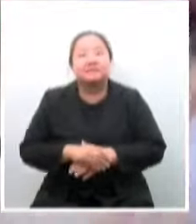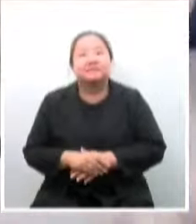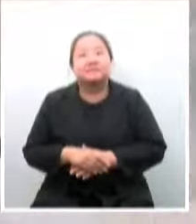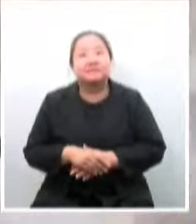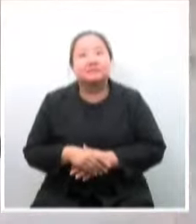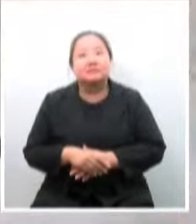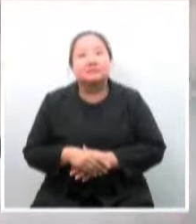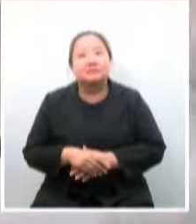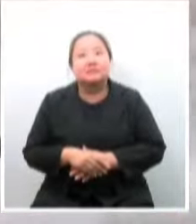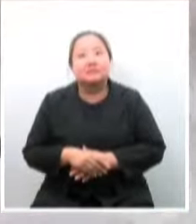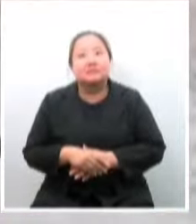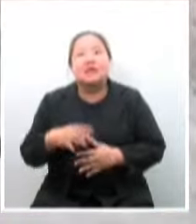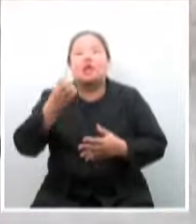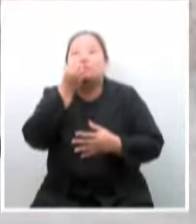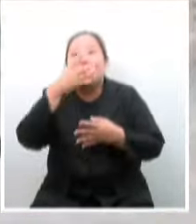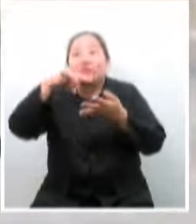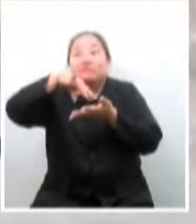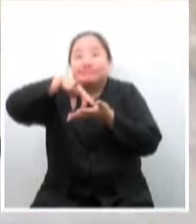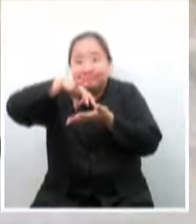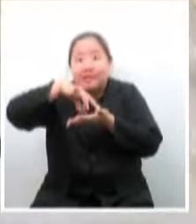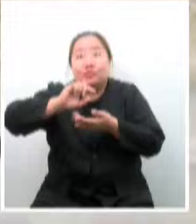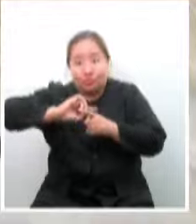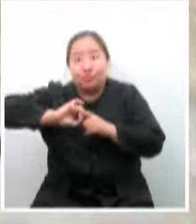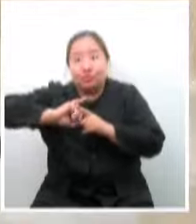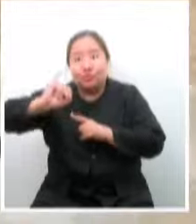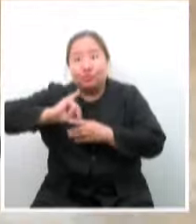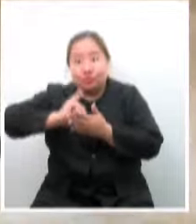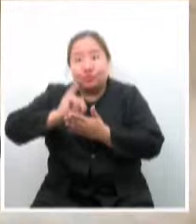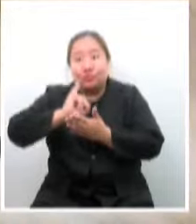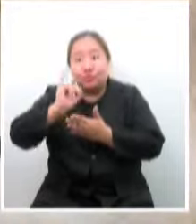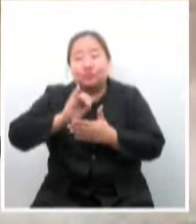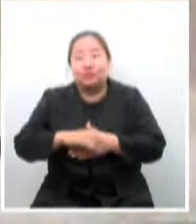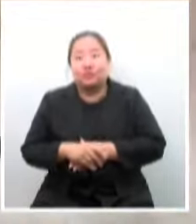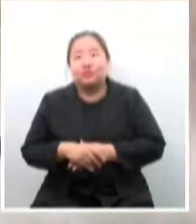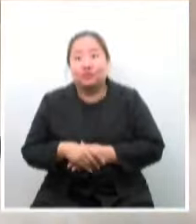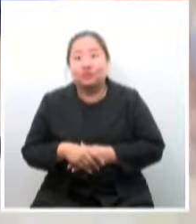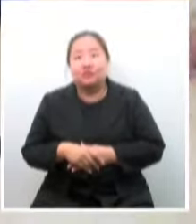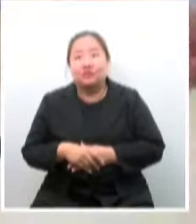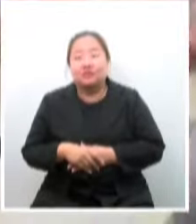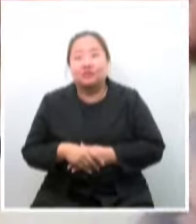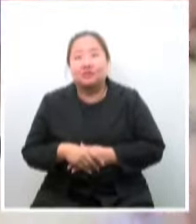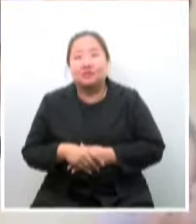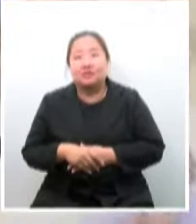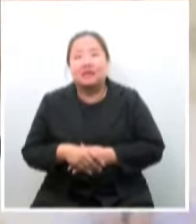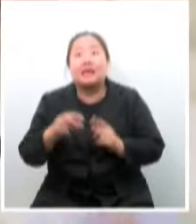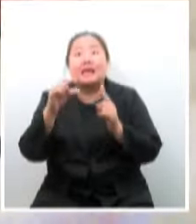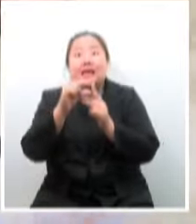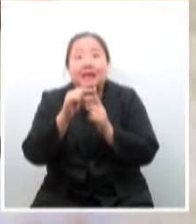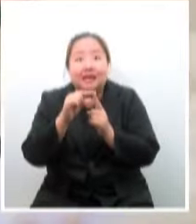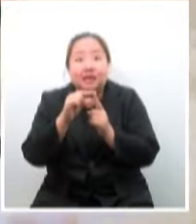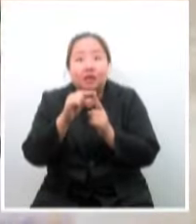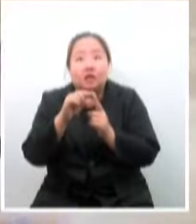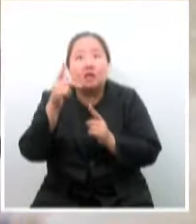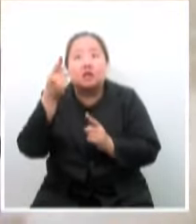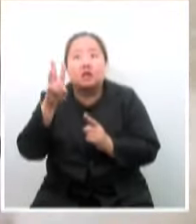กมดอกมอุยถูกถูกครับให้น้องเลยคำว่า